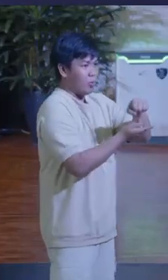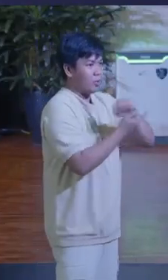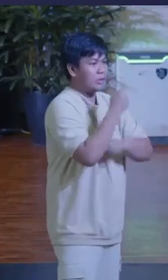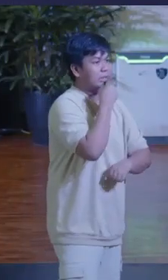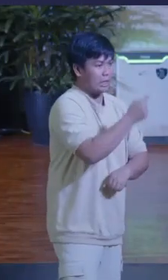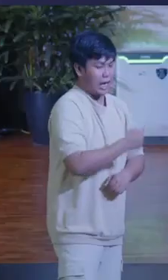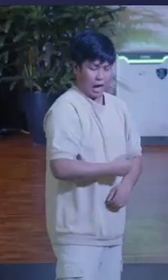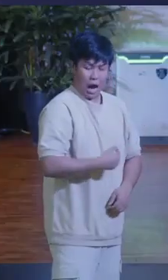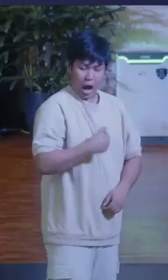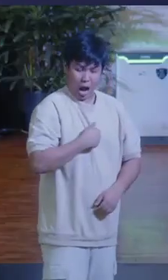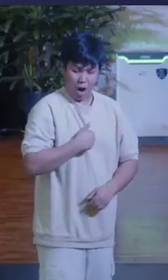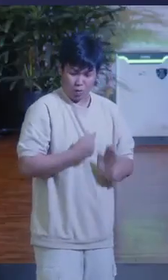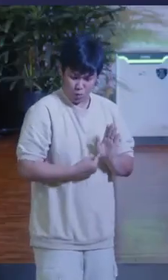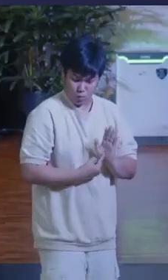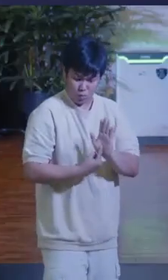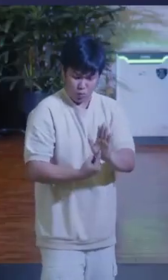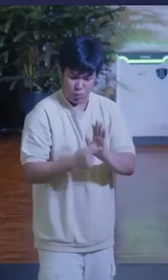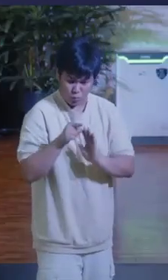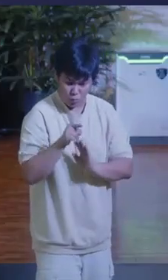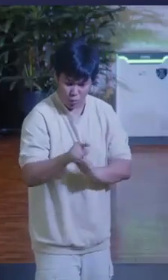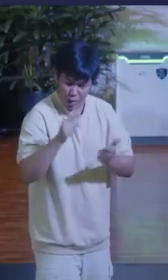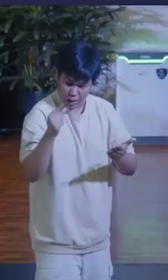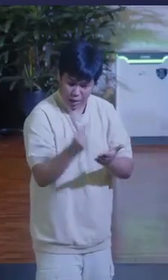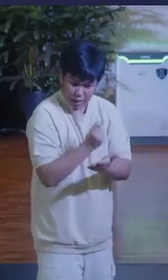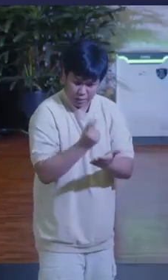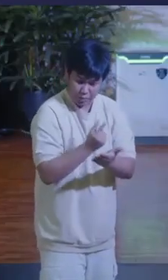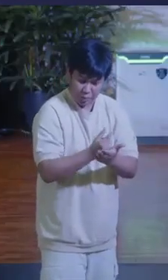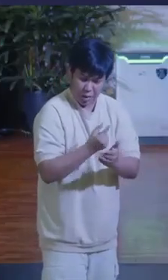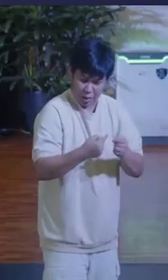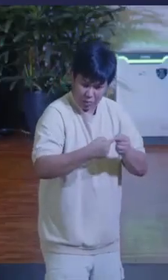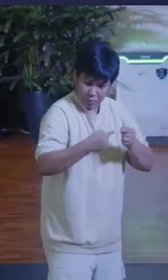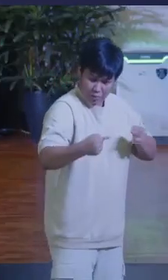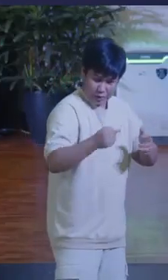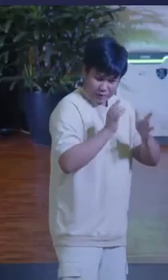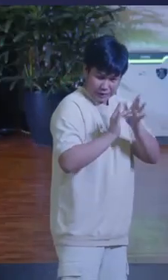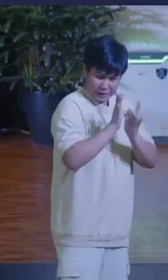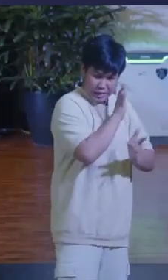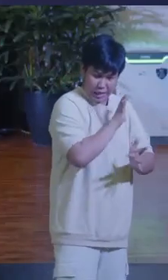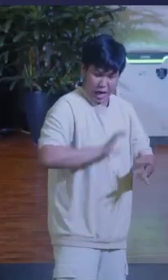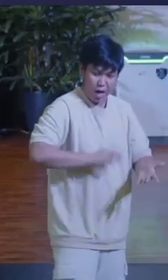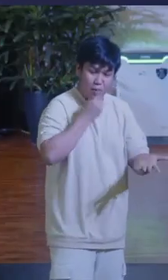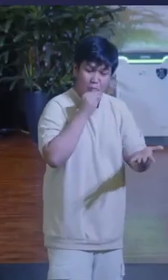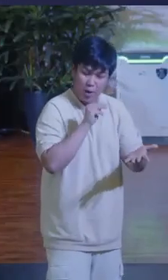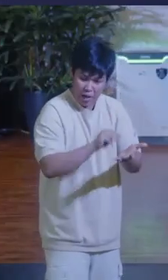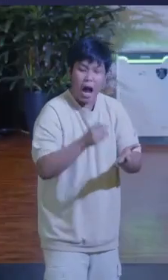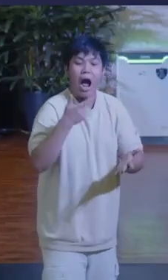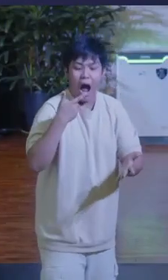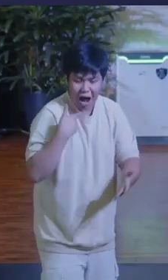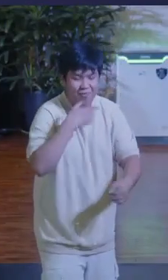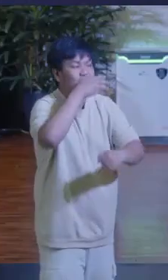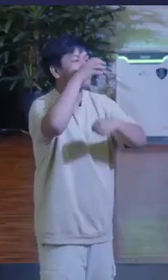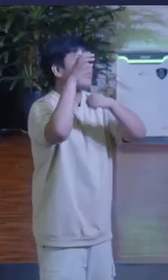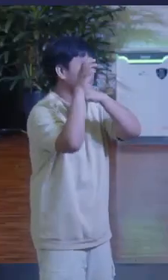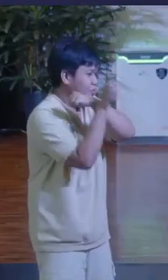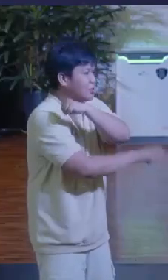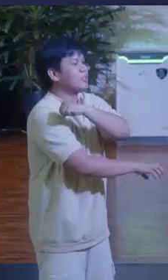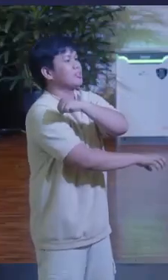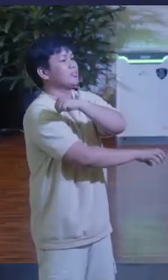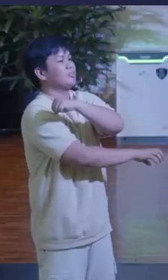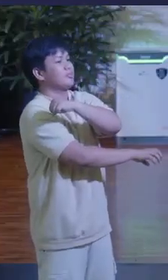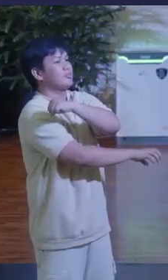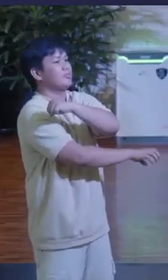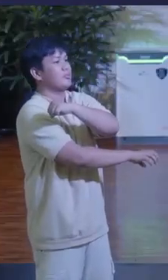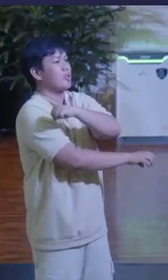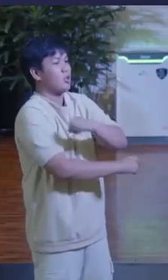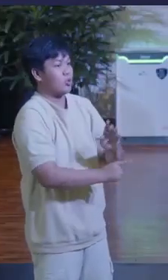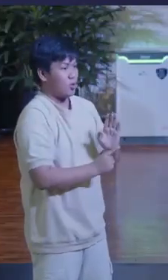now I say again, if anyone is preaching to you a gospel contrary to the one you received, let him be accursed.